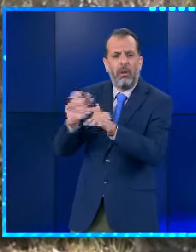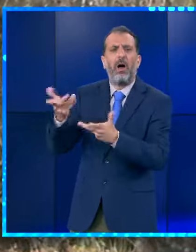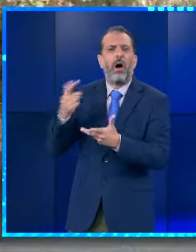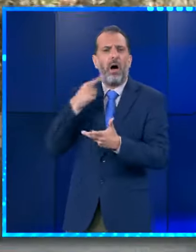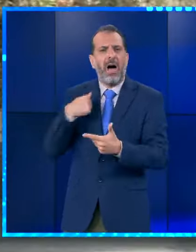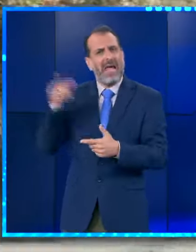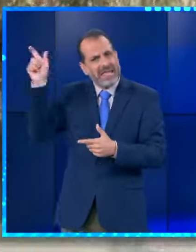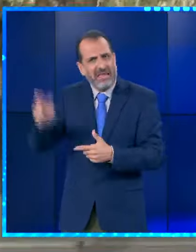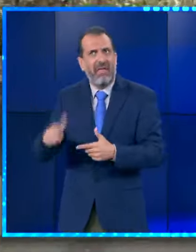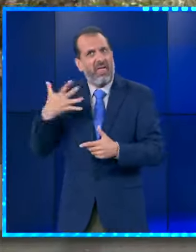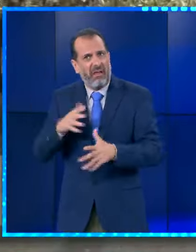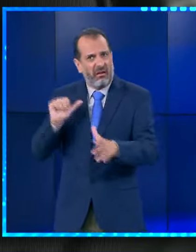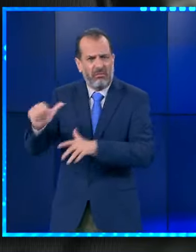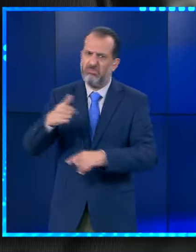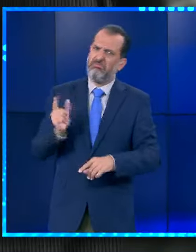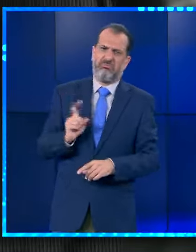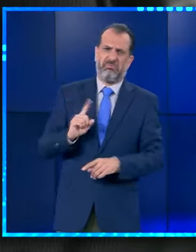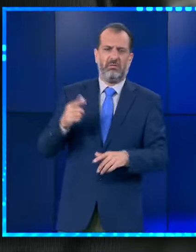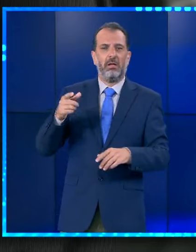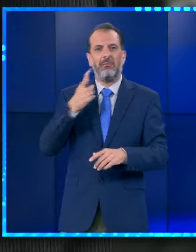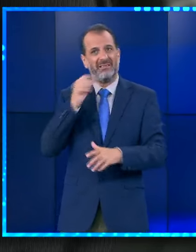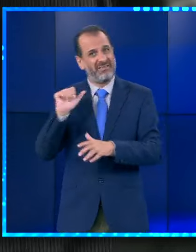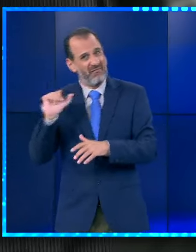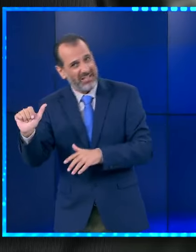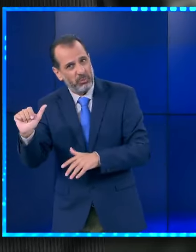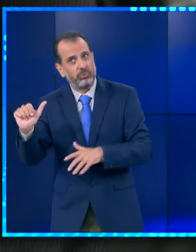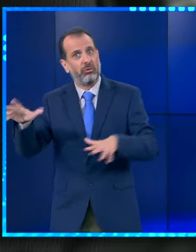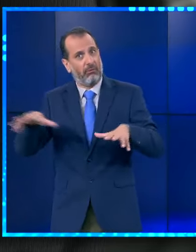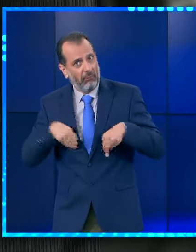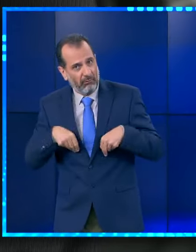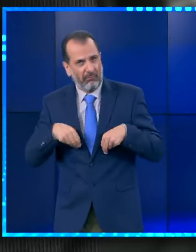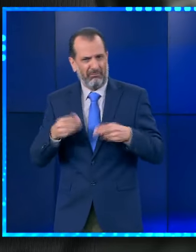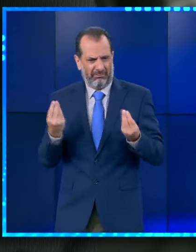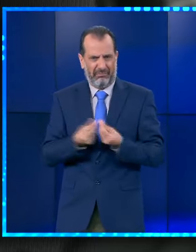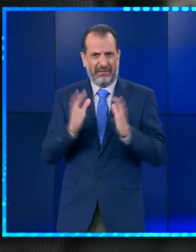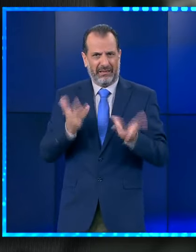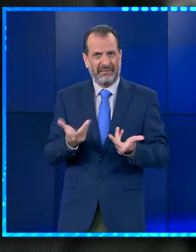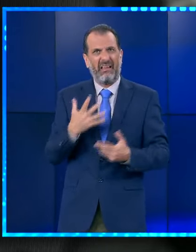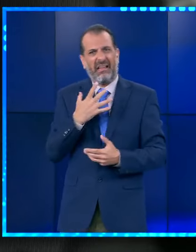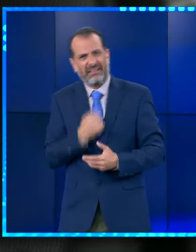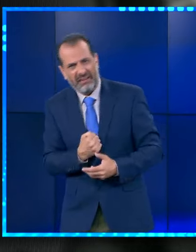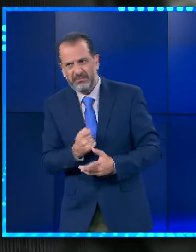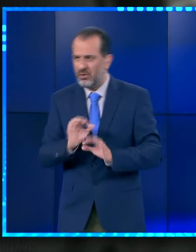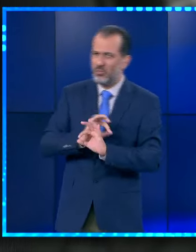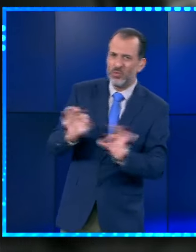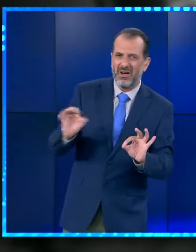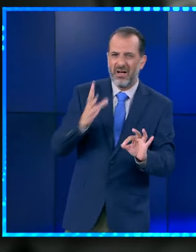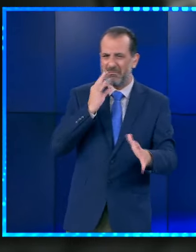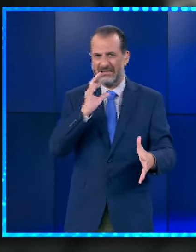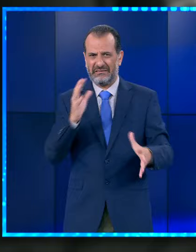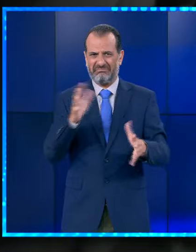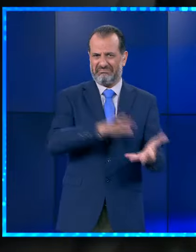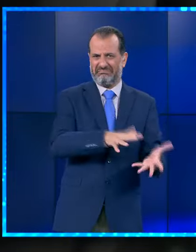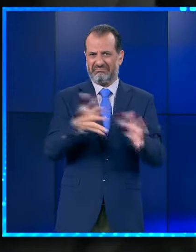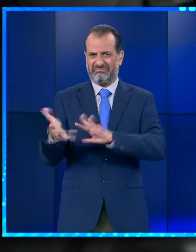με την συνένεσή της. Κατά την απολογία του Σταθμού. Βιασμούς και συνένεση και τελικά έπρεπε να είχε πέσει σε κατάθλιψη και δεν έπεσε. Πέφτει σε